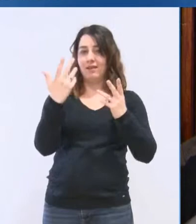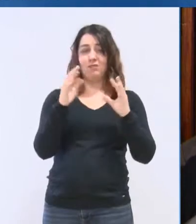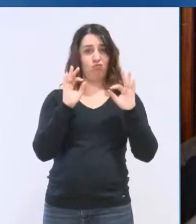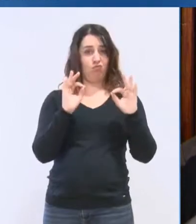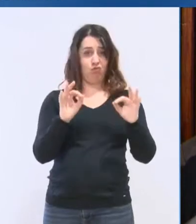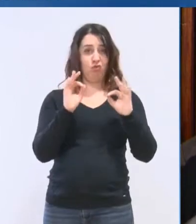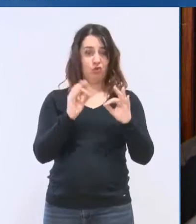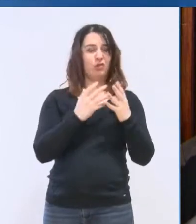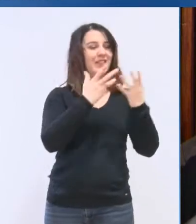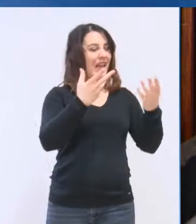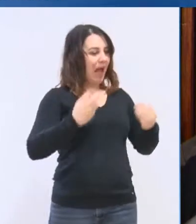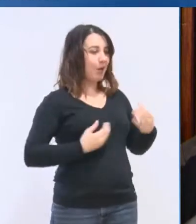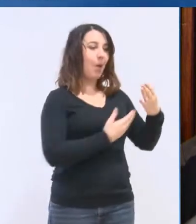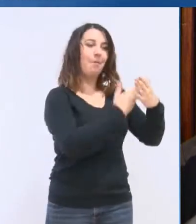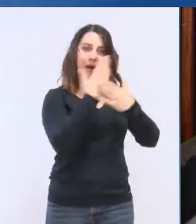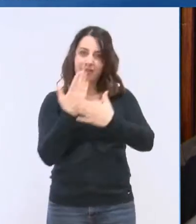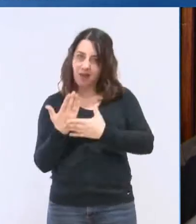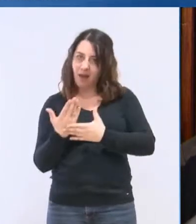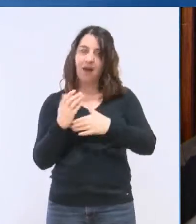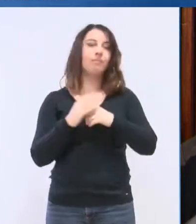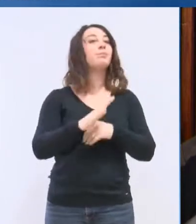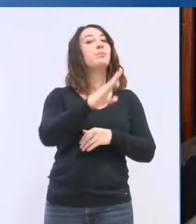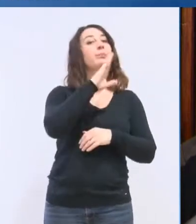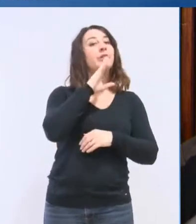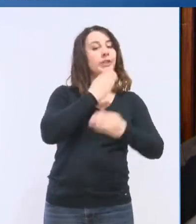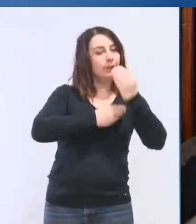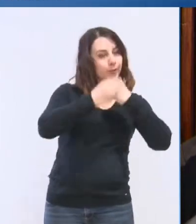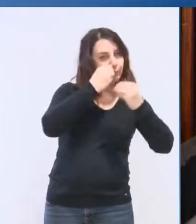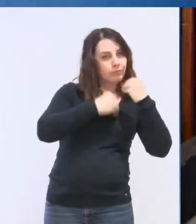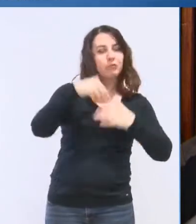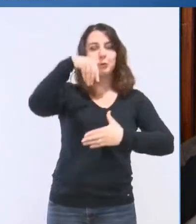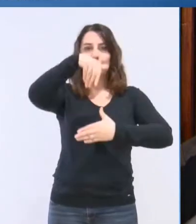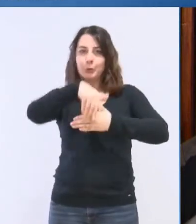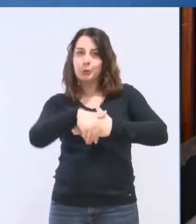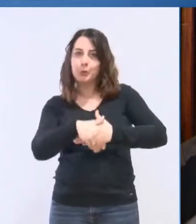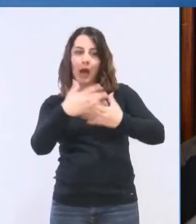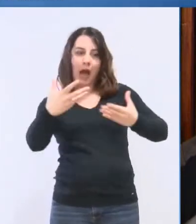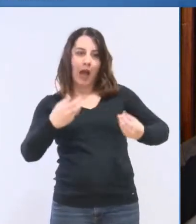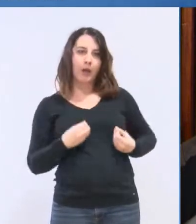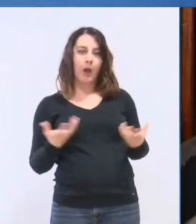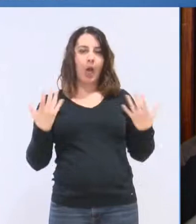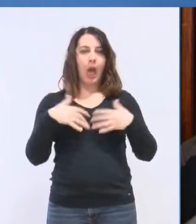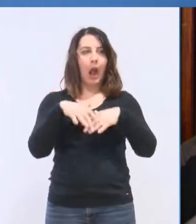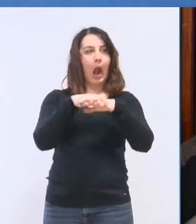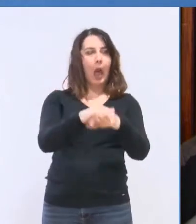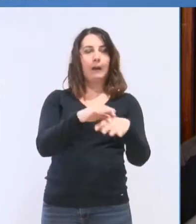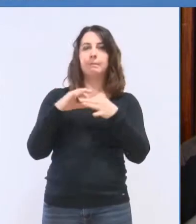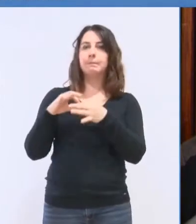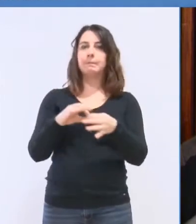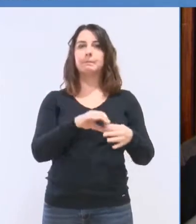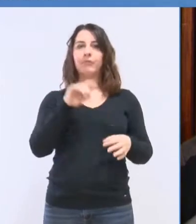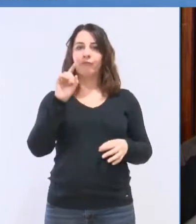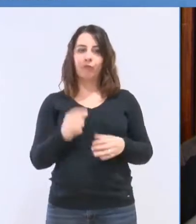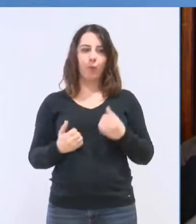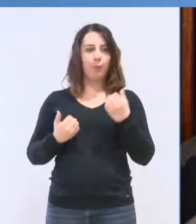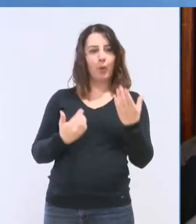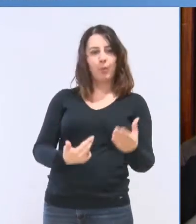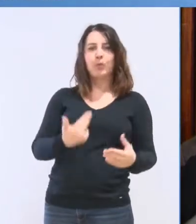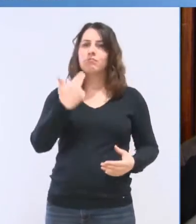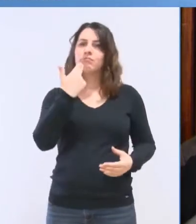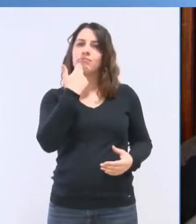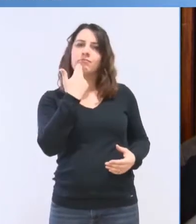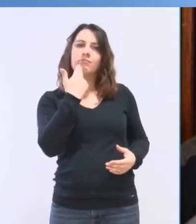fois les temps d'accueil le matin, le temps de cantine scolaire, celui du soir qu'il faut mutualiser et auquel il faut apporter de la